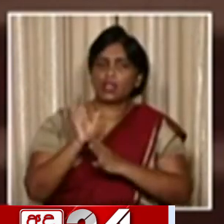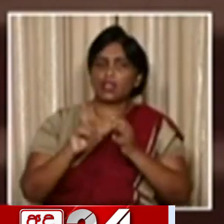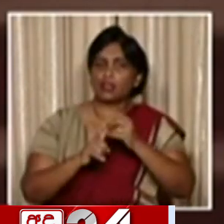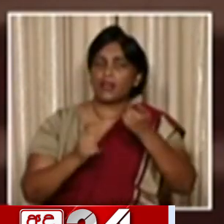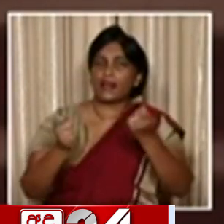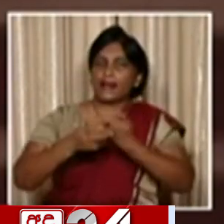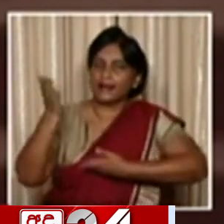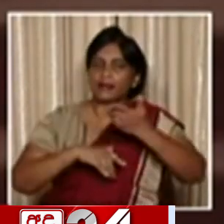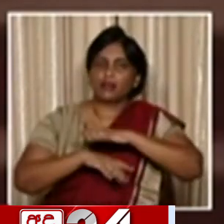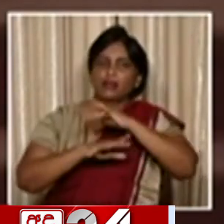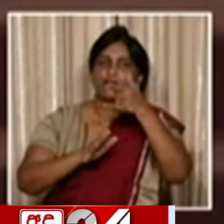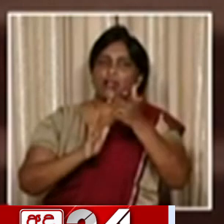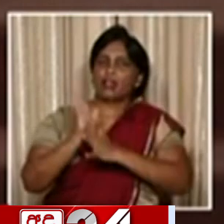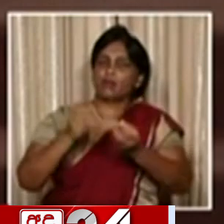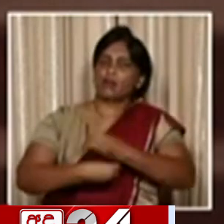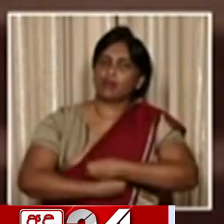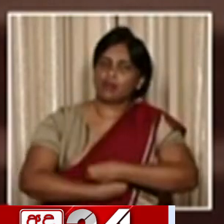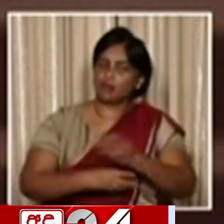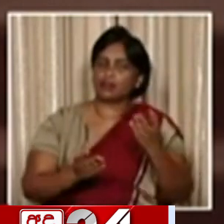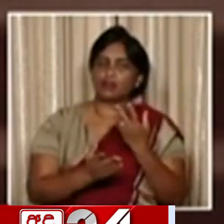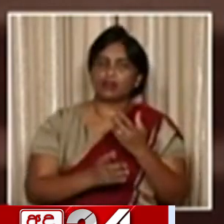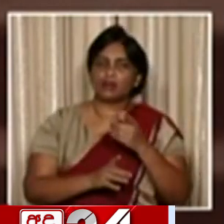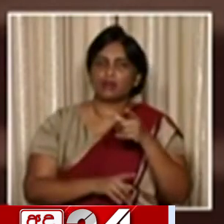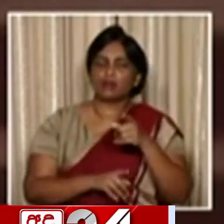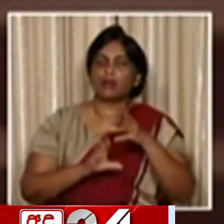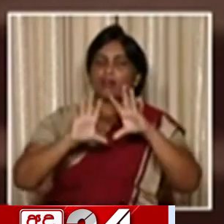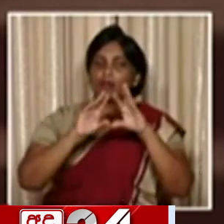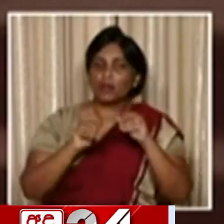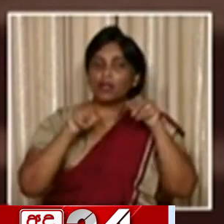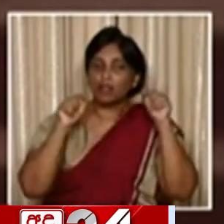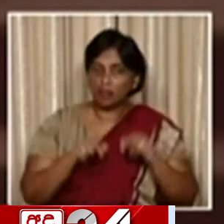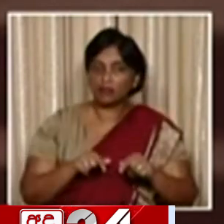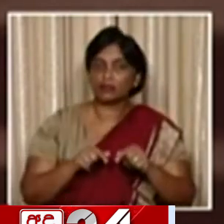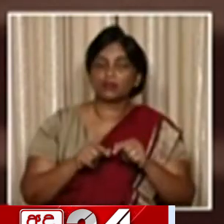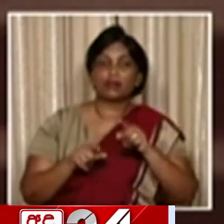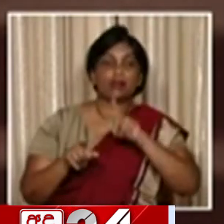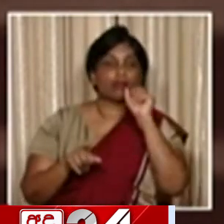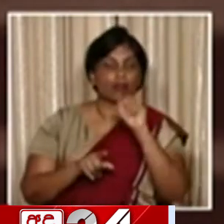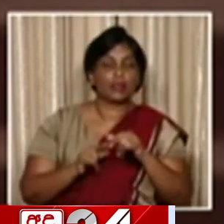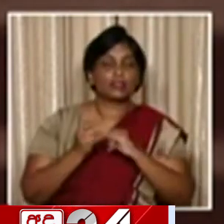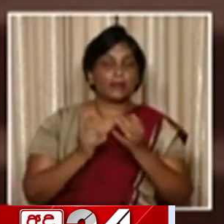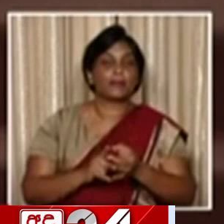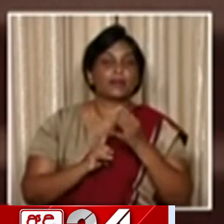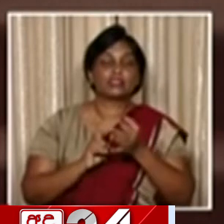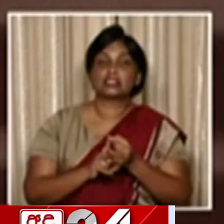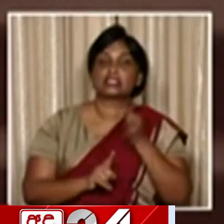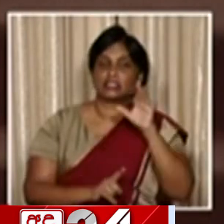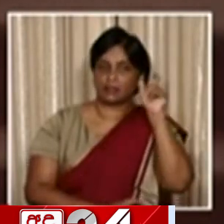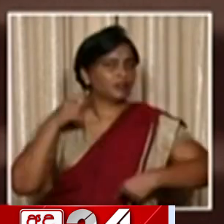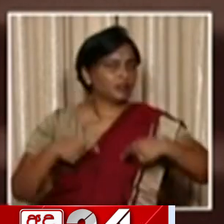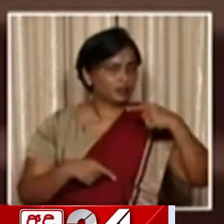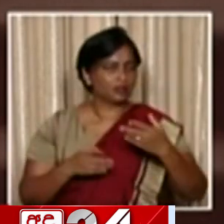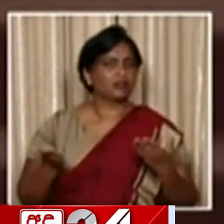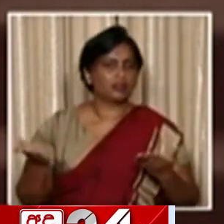කඩේ ඇරලා ඇරලා එතුමාගේ නැති වෙලා එතුමා පොදු අපේක්ෂකය කිව්වයින් පස්සේ අද එතුමල්ලා ඉක්මනටම දානවා සති ප්‍රේමදාස ජනාධිපති අපේක්ෂකය